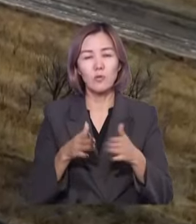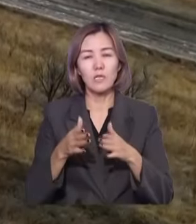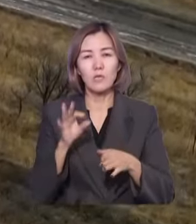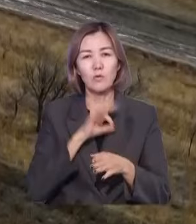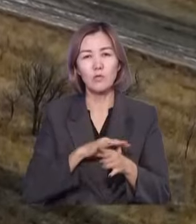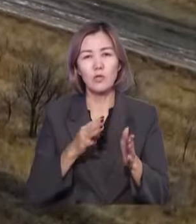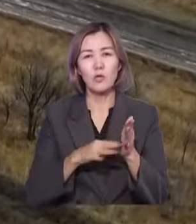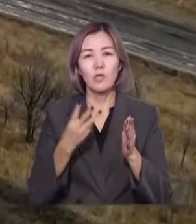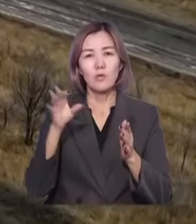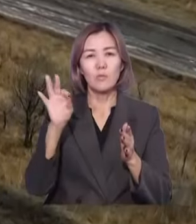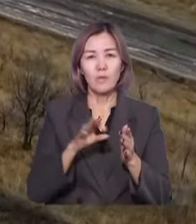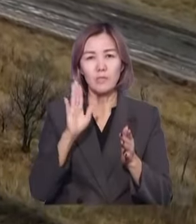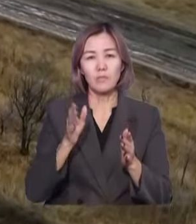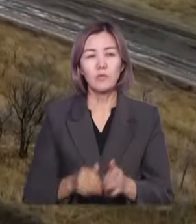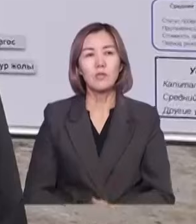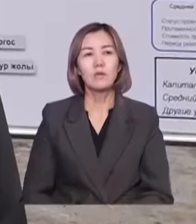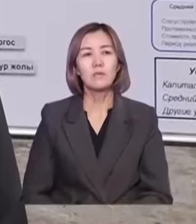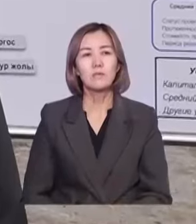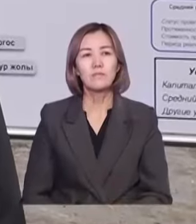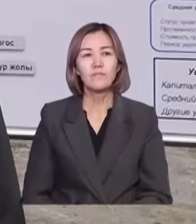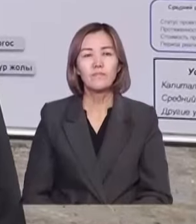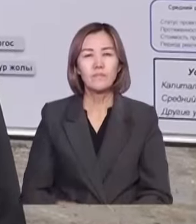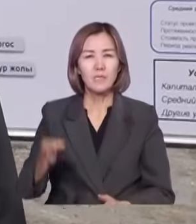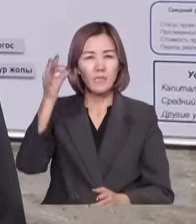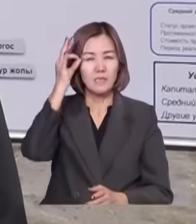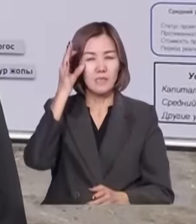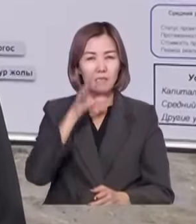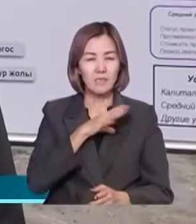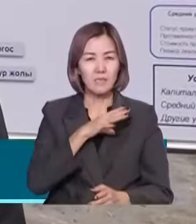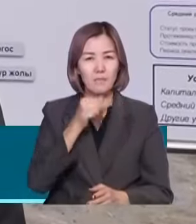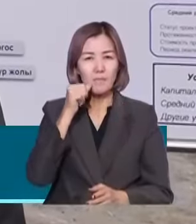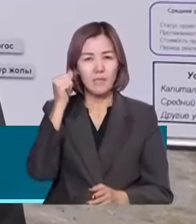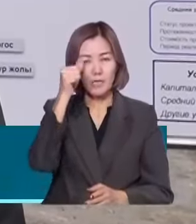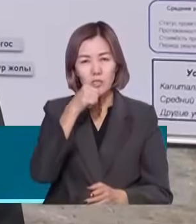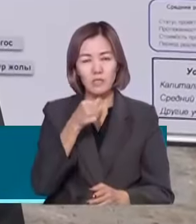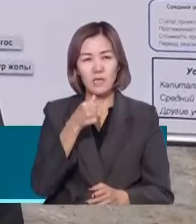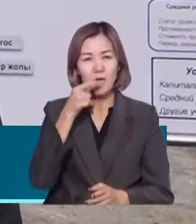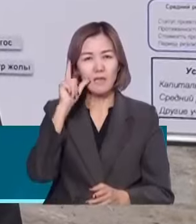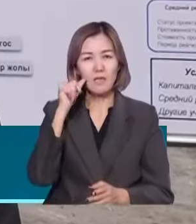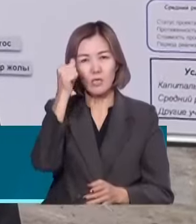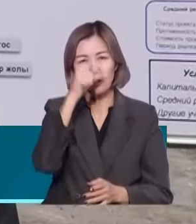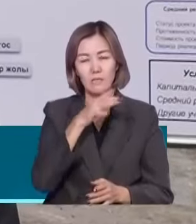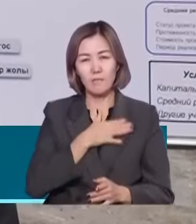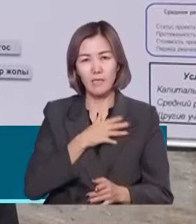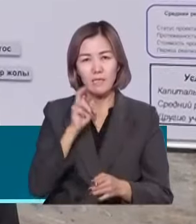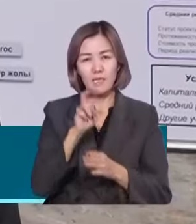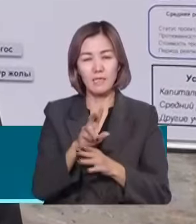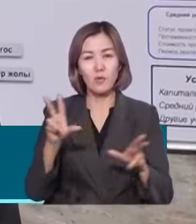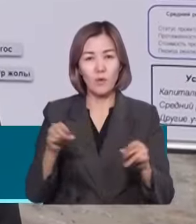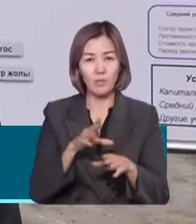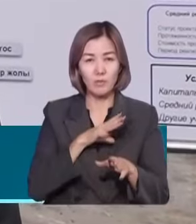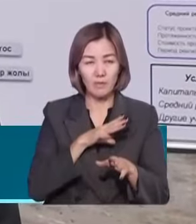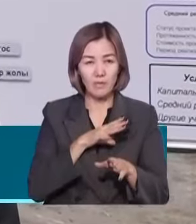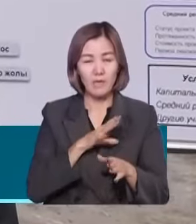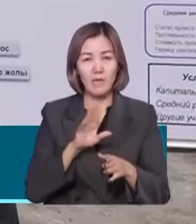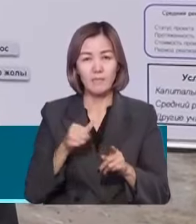үлесі 94%-ға жетеді. Естеріңізде болса, былтыр алдыңғы жылы мен осы ауданға келгенде біз уәде бергенбіз. Біздің